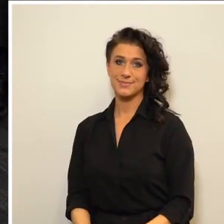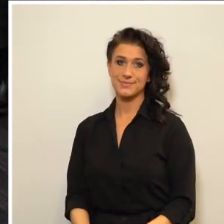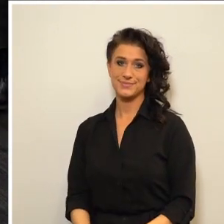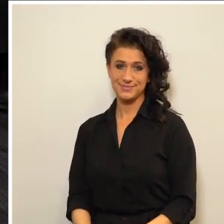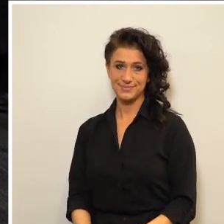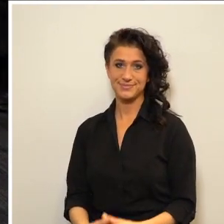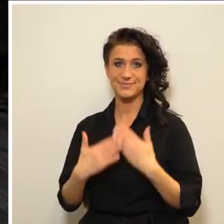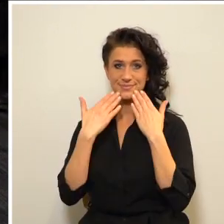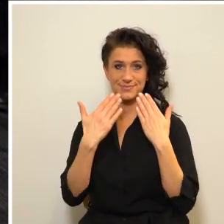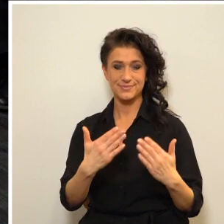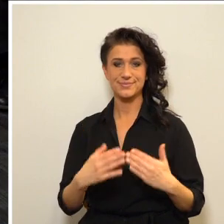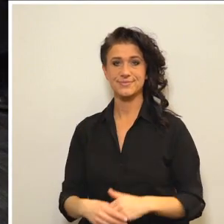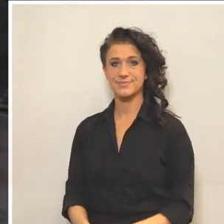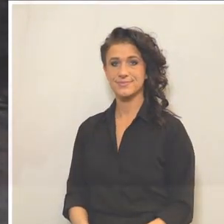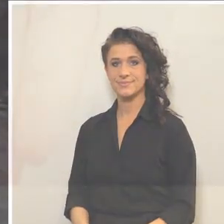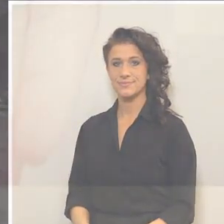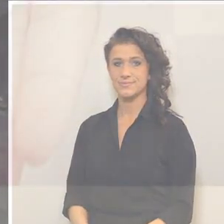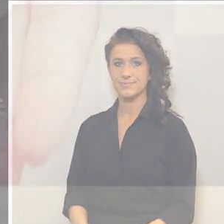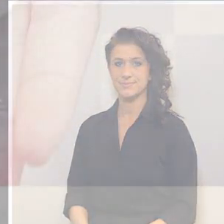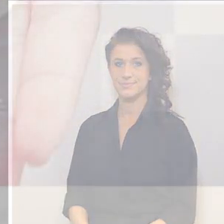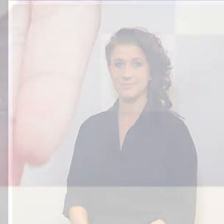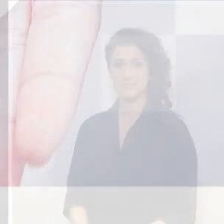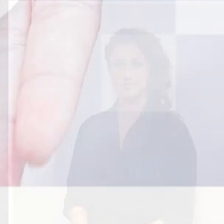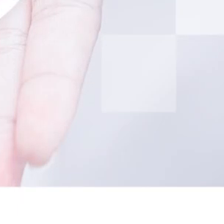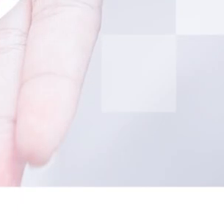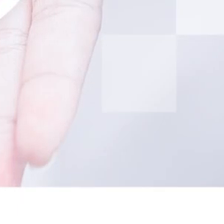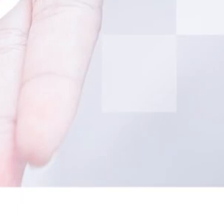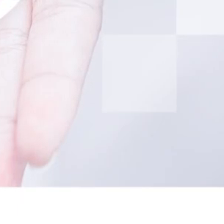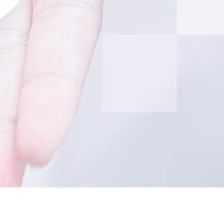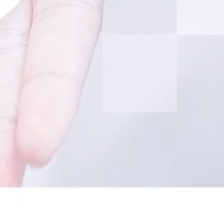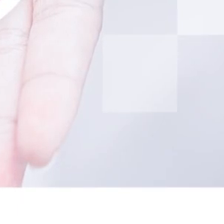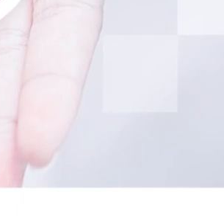dziękujemy Bardzo dziękujemy dowiedzenia się